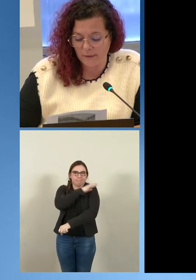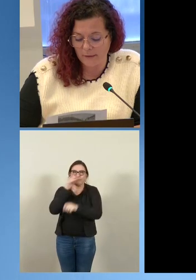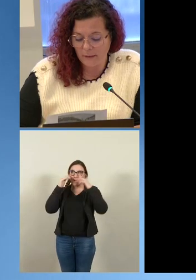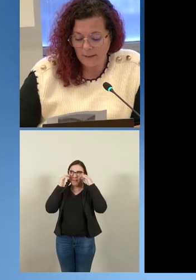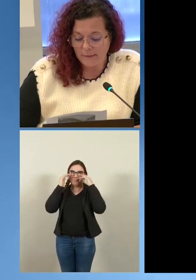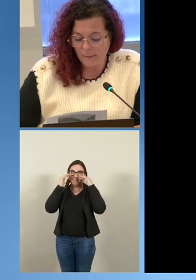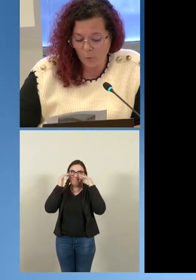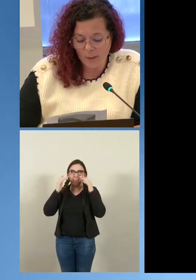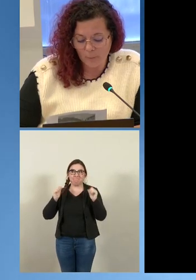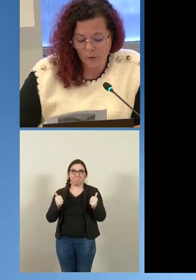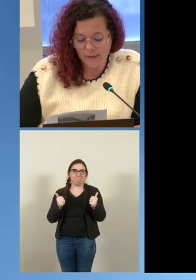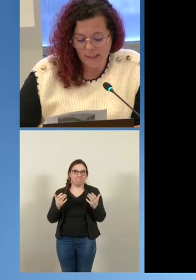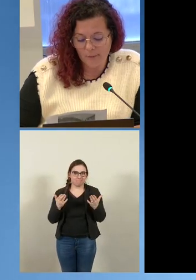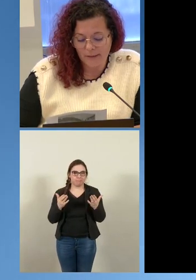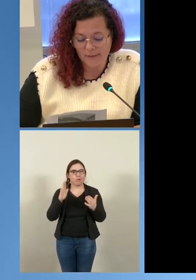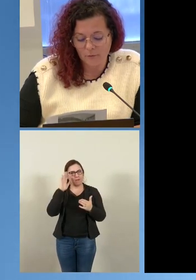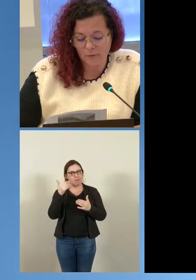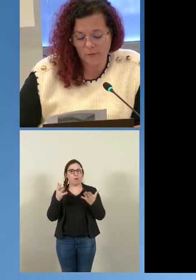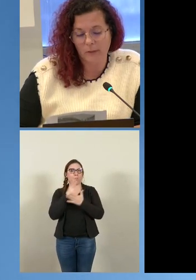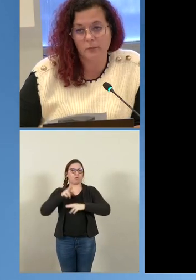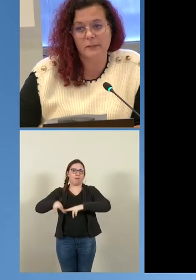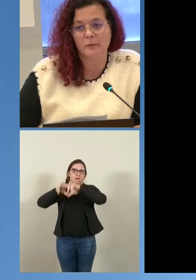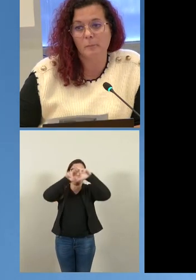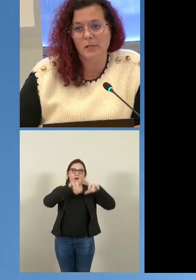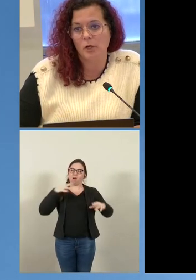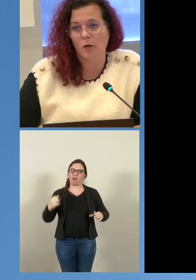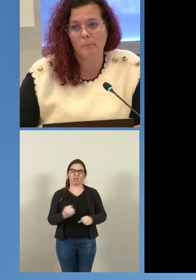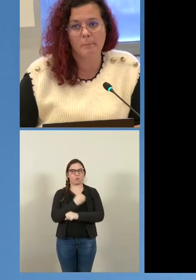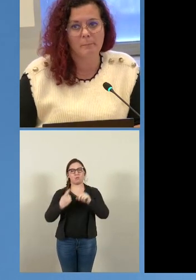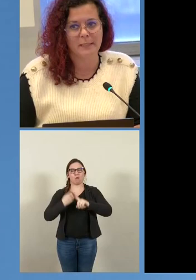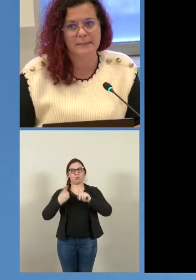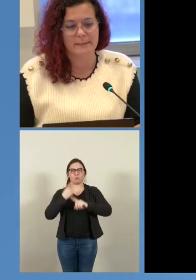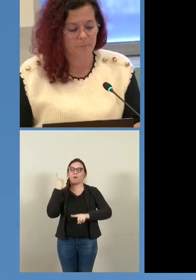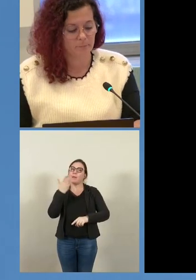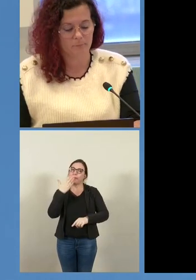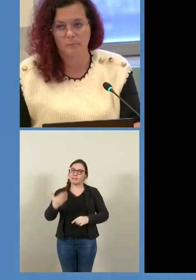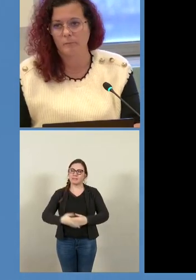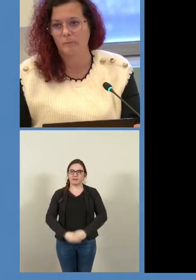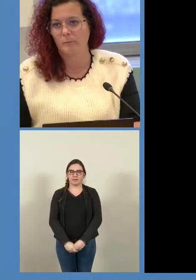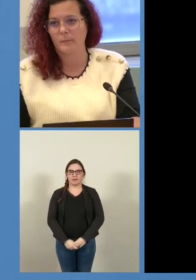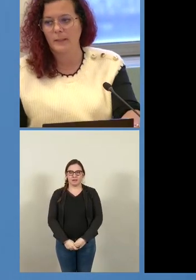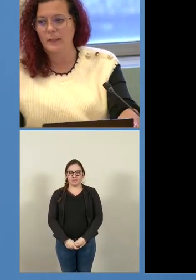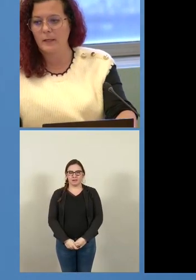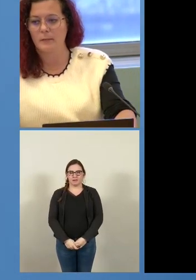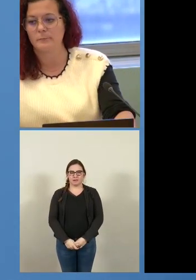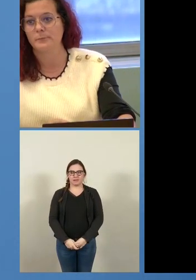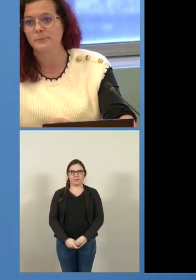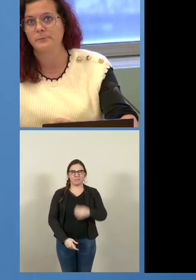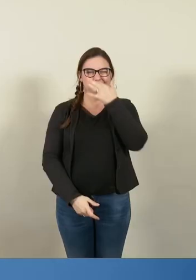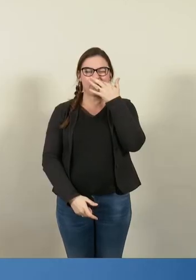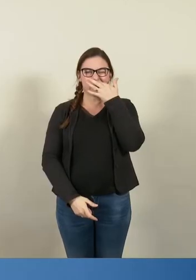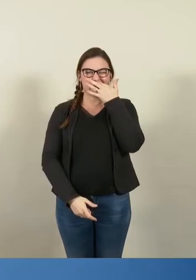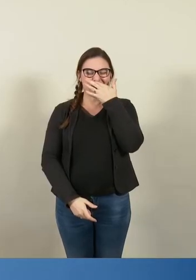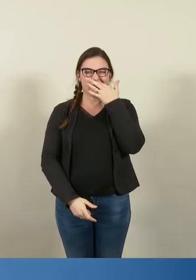pétillent c'est pourquoi le projet de réhabilitation est d'une réussite majeure merci merci